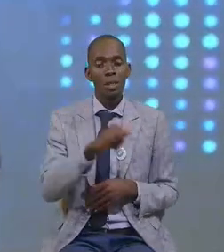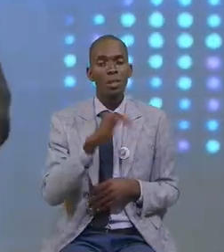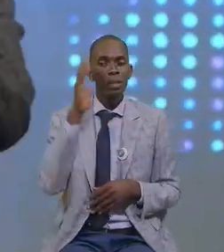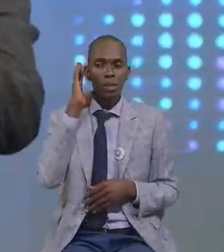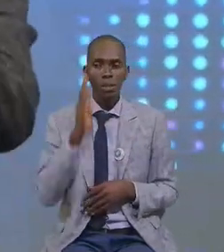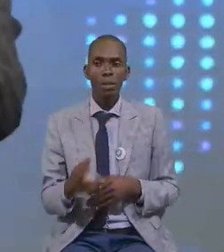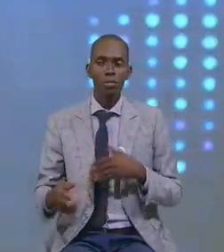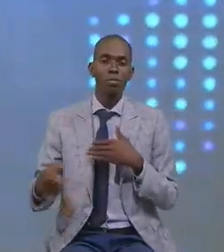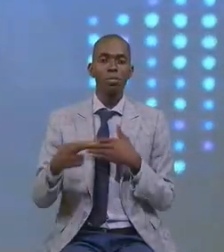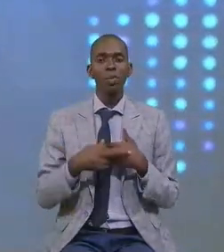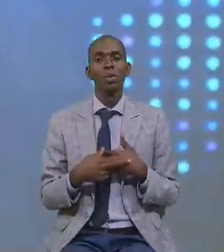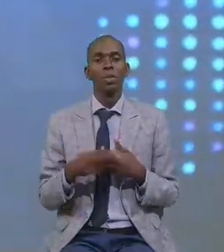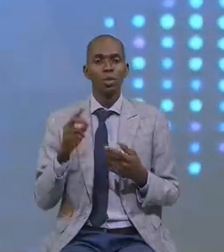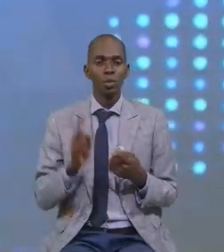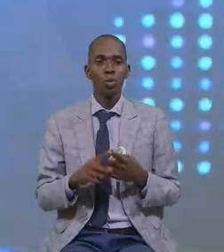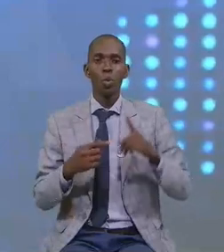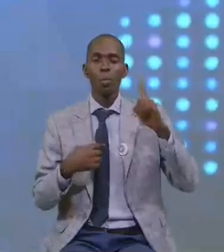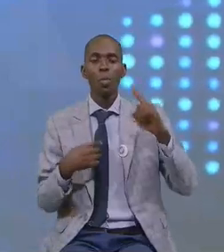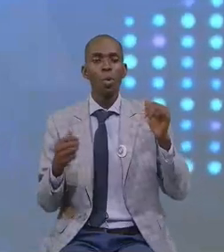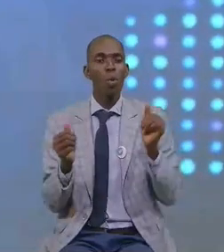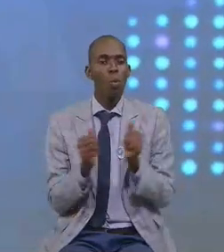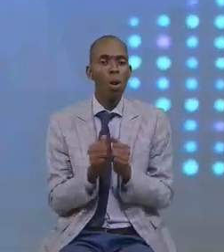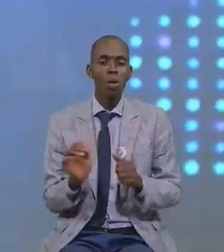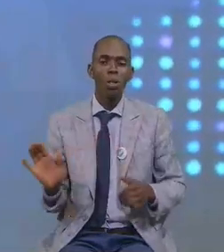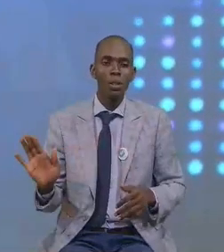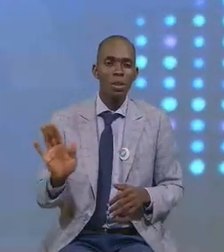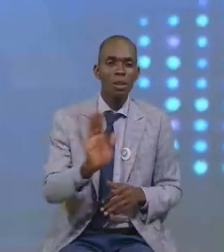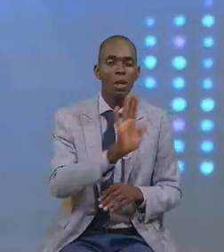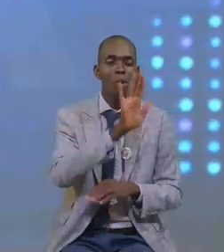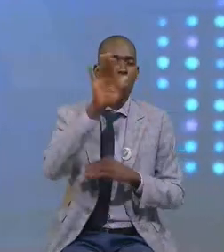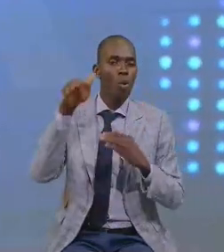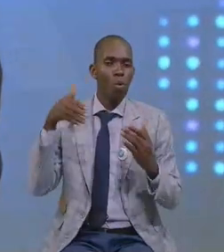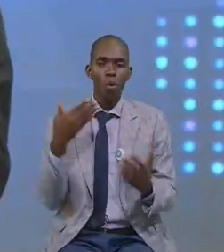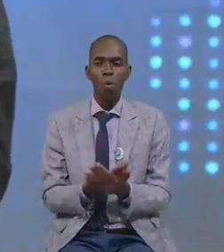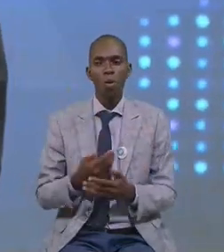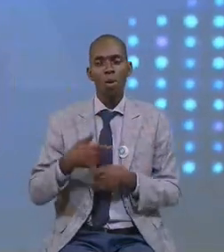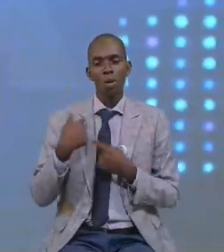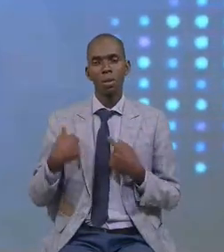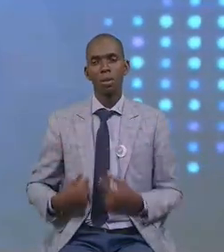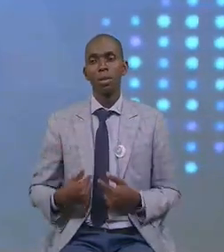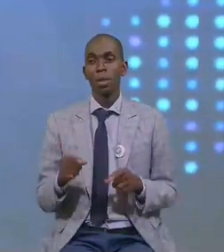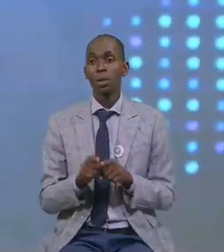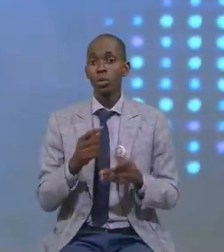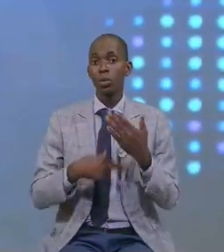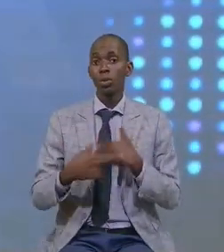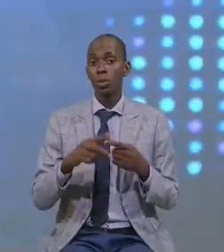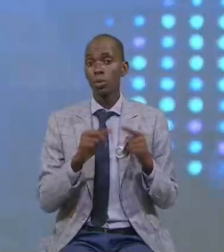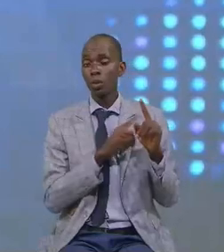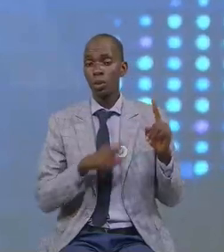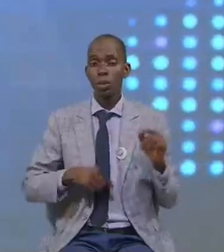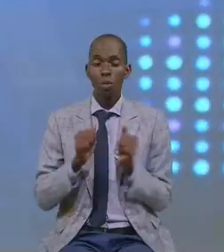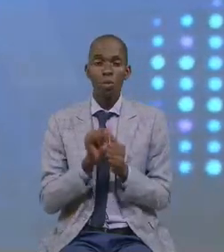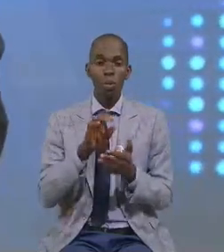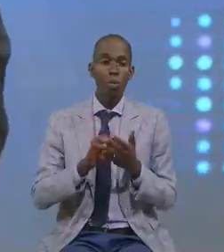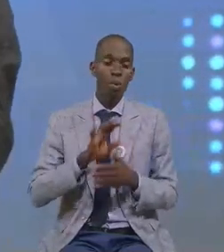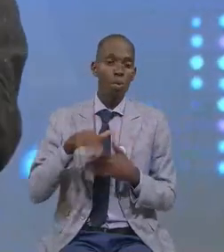S'ils reviennent à moi de tout leur cœur. Et comme vous allez revenir au Seigneur de tout votre